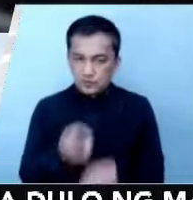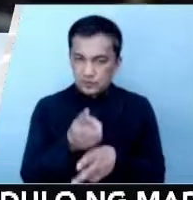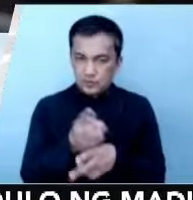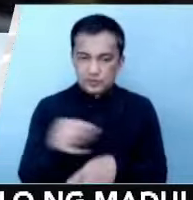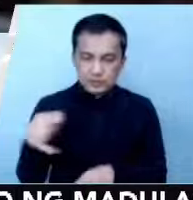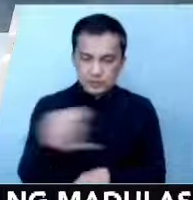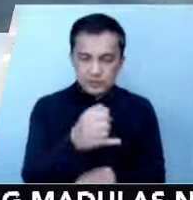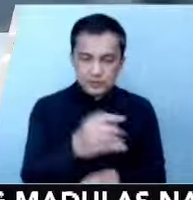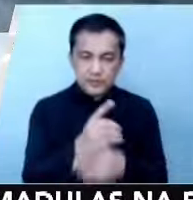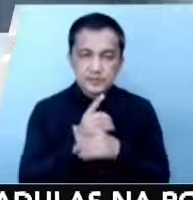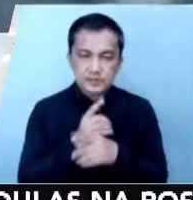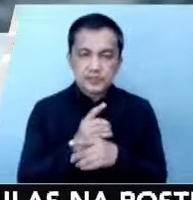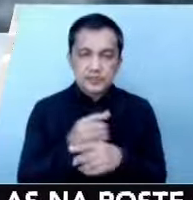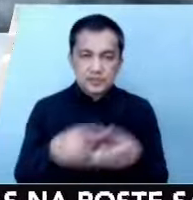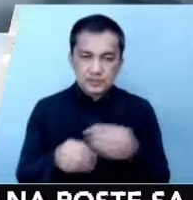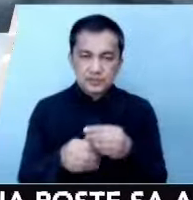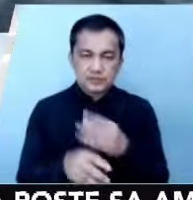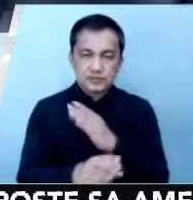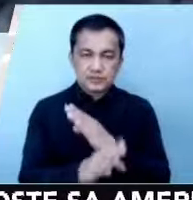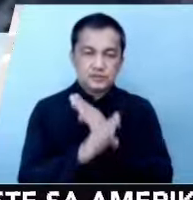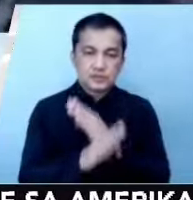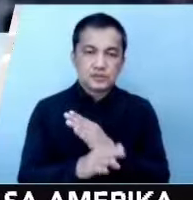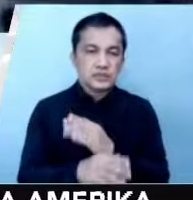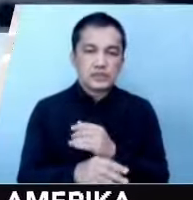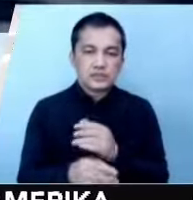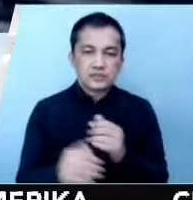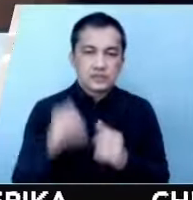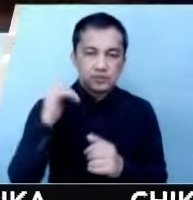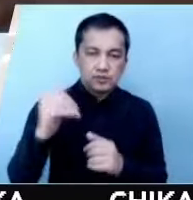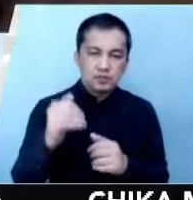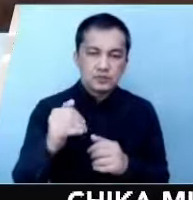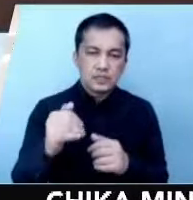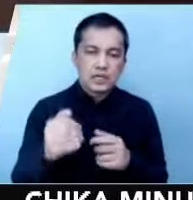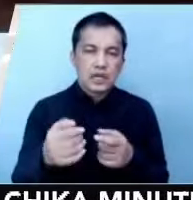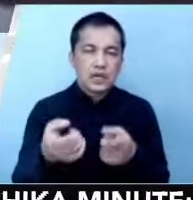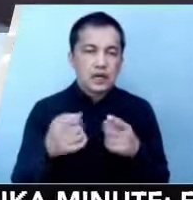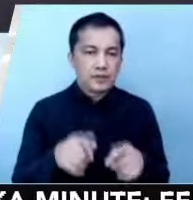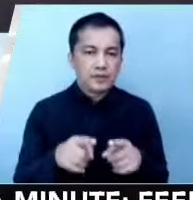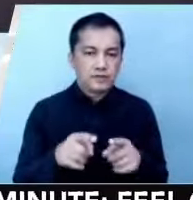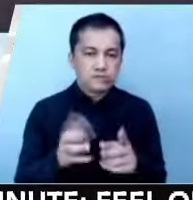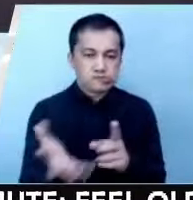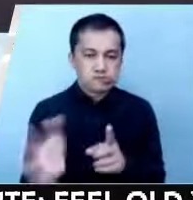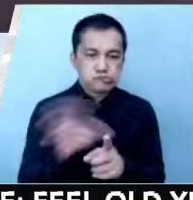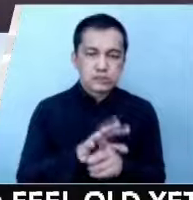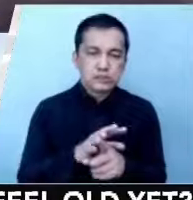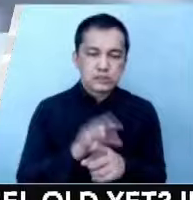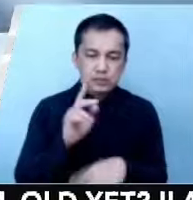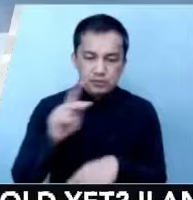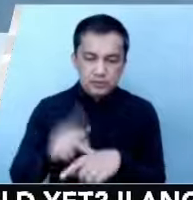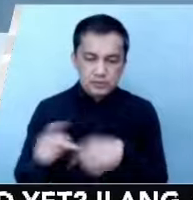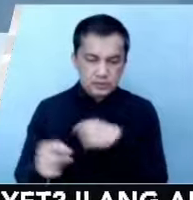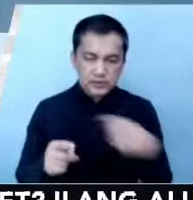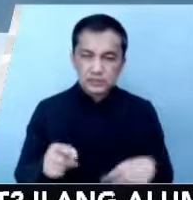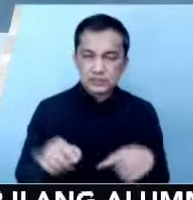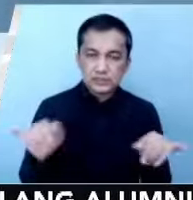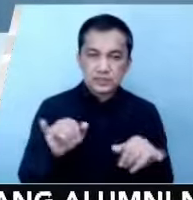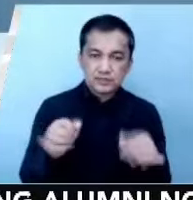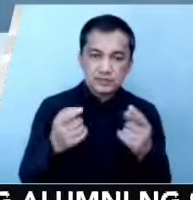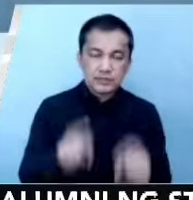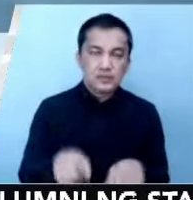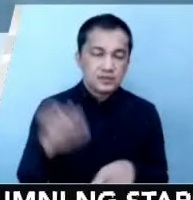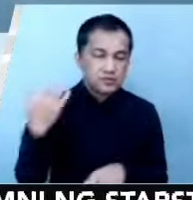additional precautions para hindi maulit ang standoff ng mga puwersa ng Pilipinas at China sa Ayungin Shoal tulad nung nangyari noong June